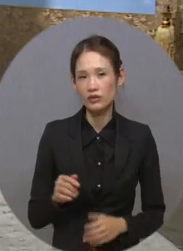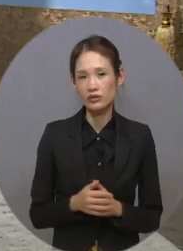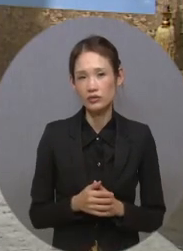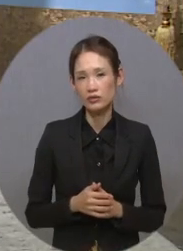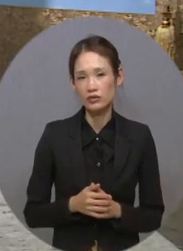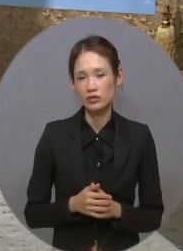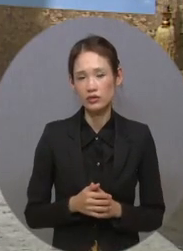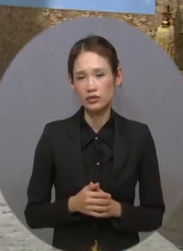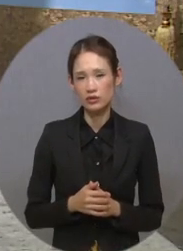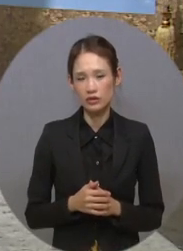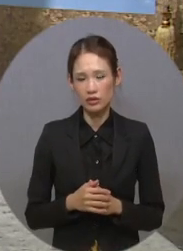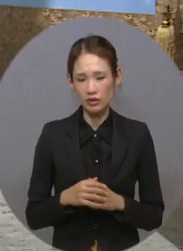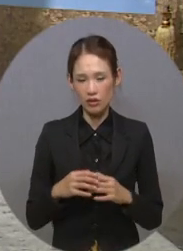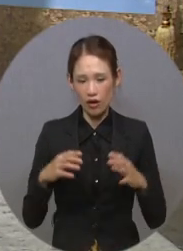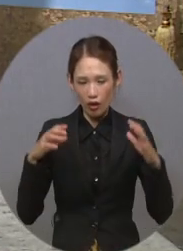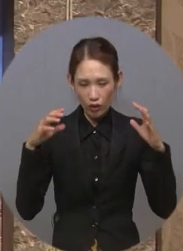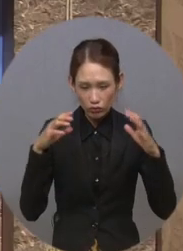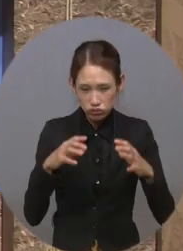일단은